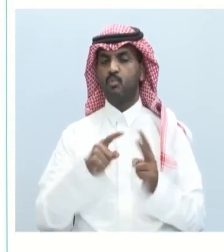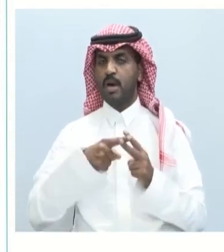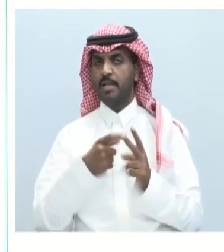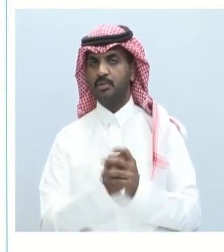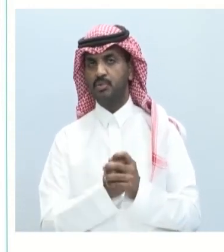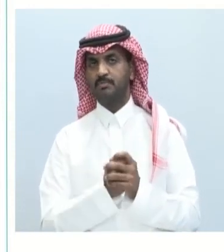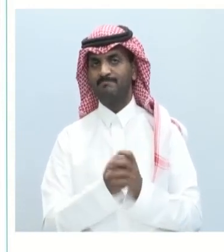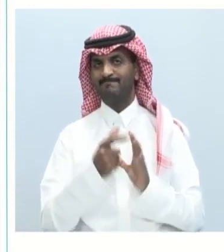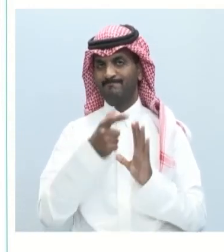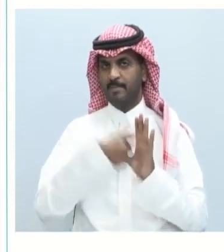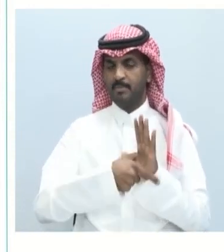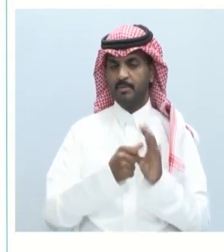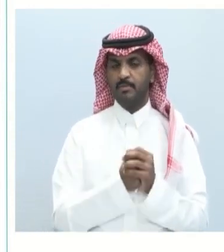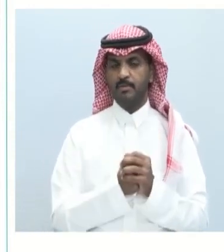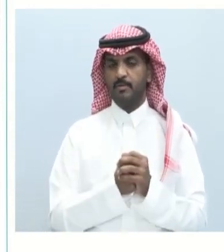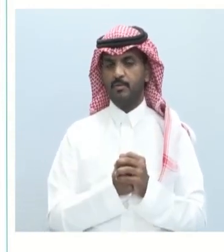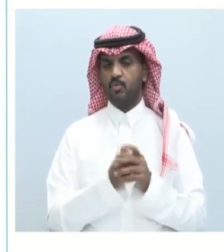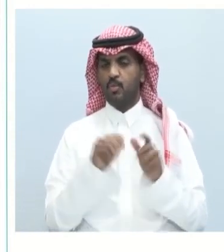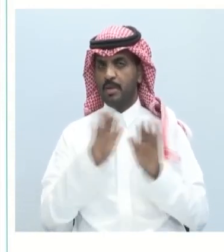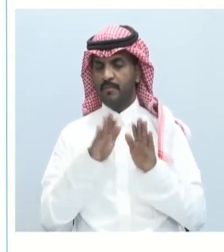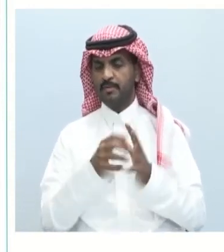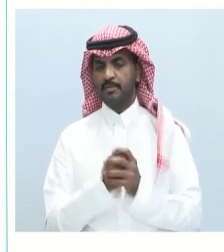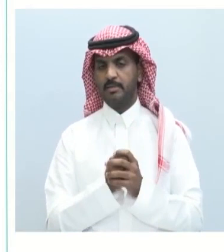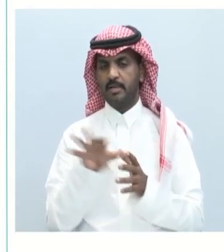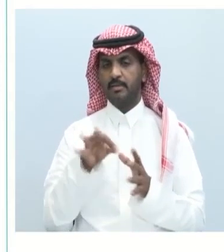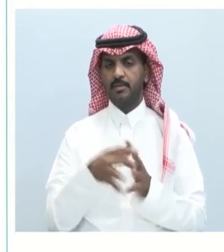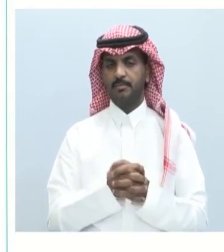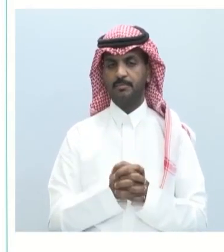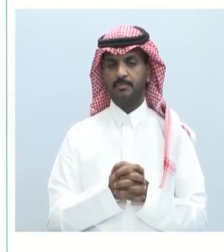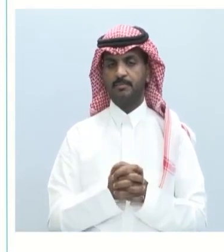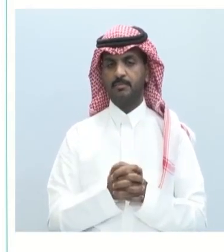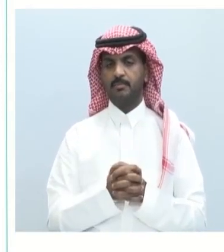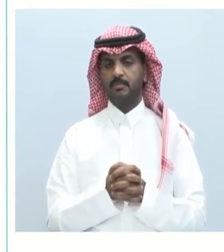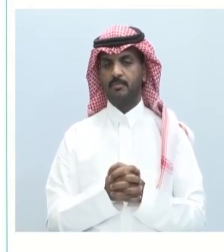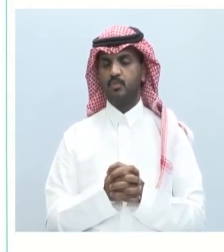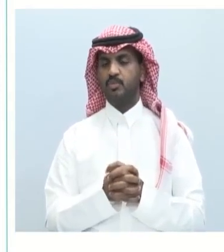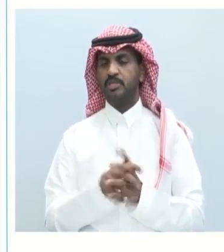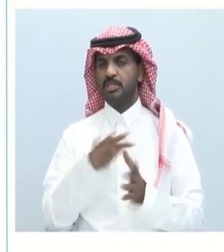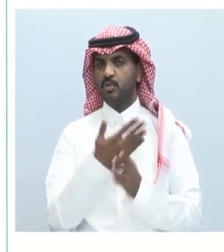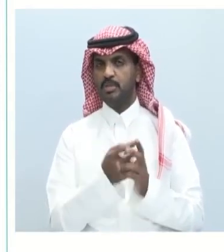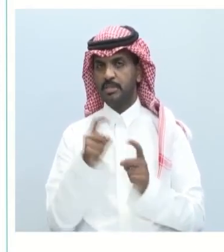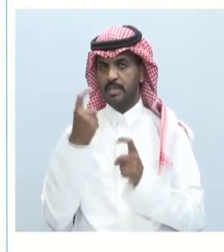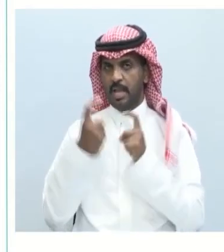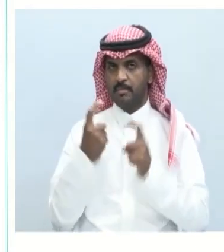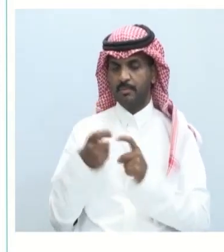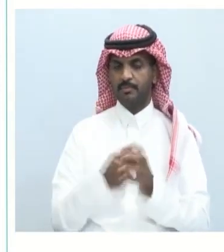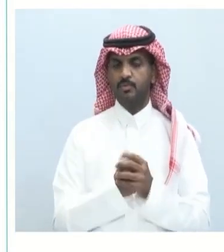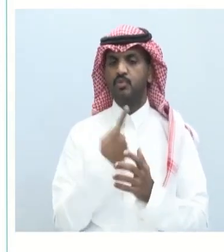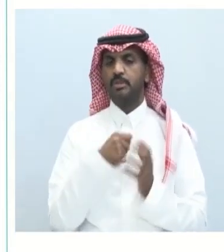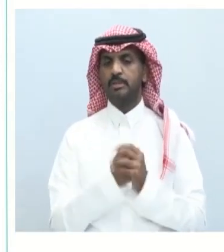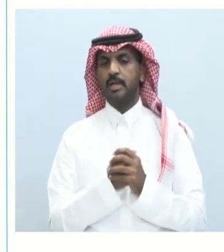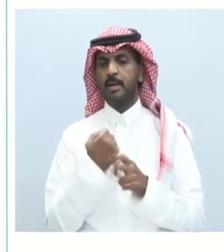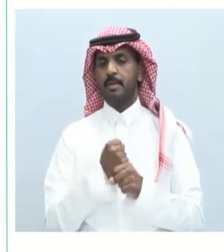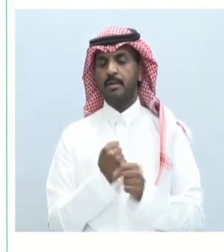النماذج ومن نافذه معالج النماذج نختار في جداول واستعلامات نختار الجدول الذي نريد